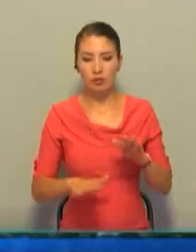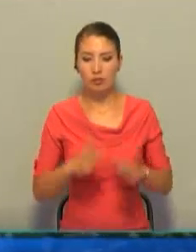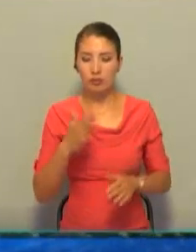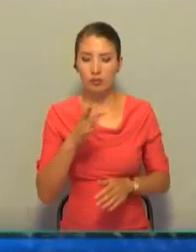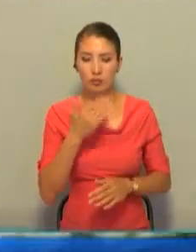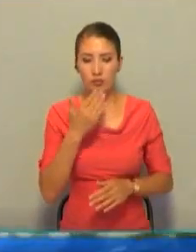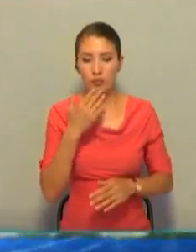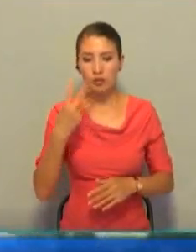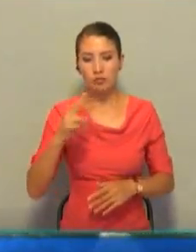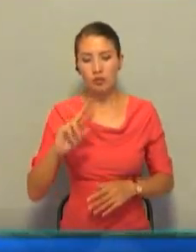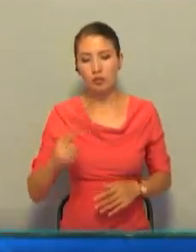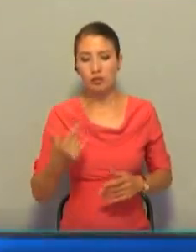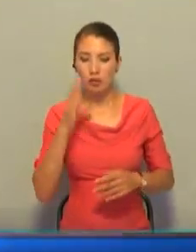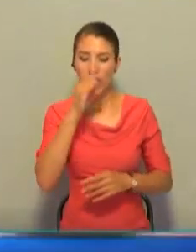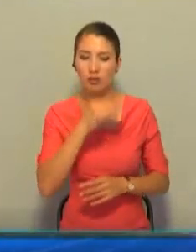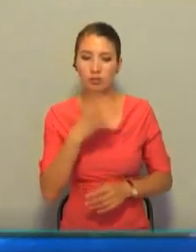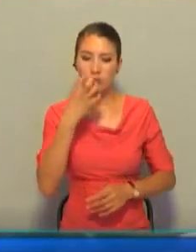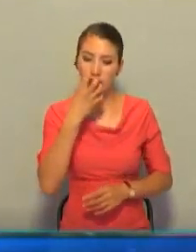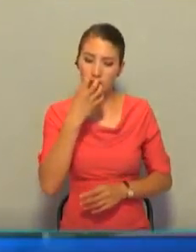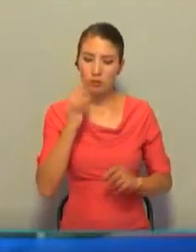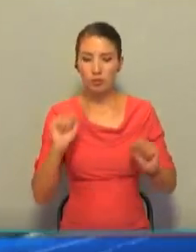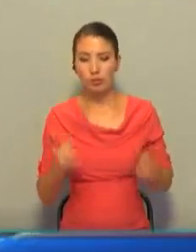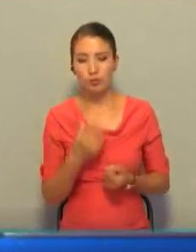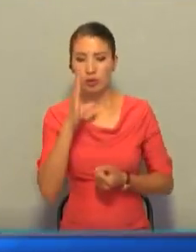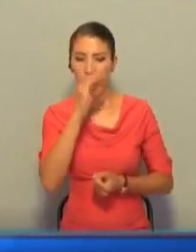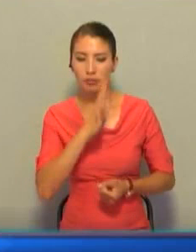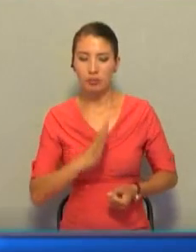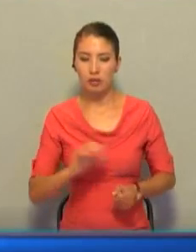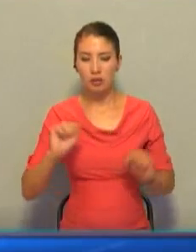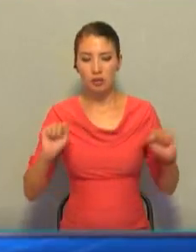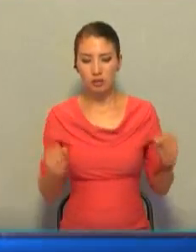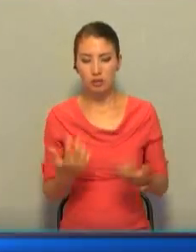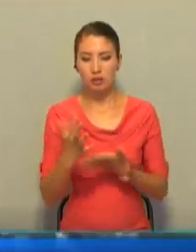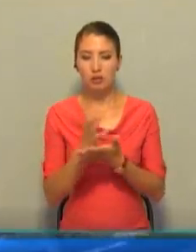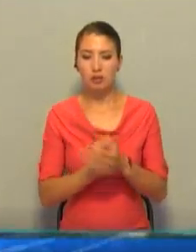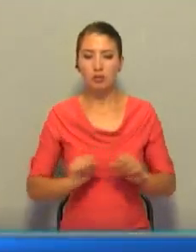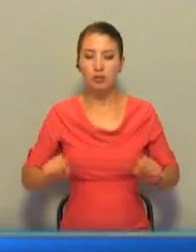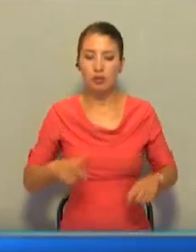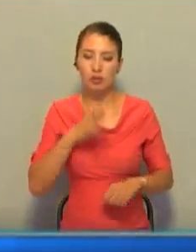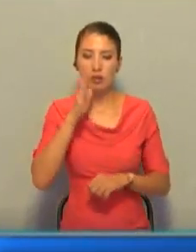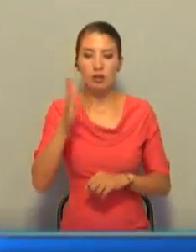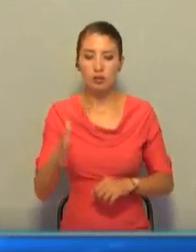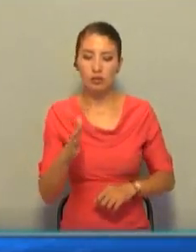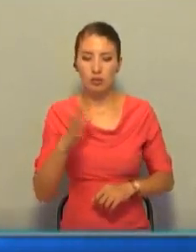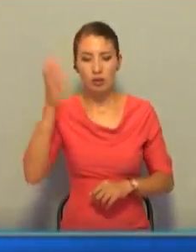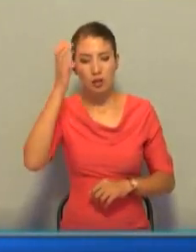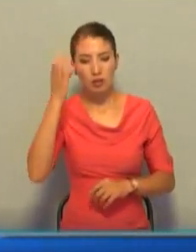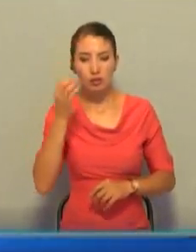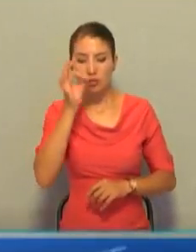тіпті 20 келіге дейін тартады. Ыстыққа да, суыққа да төзімді, қысқа сақтауға да болады. Алдағы уақытта ғалым аталған